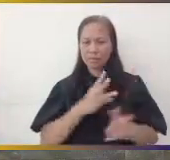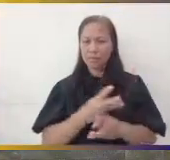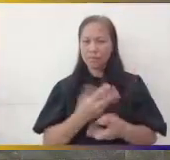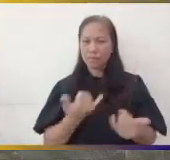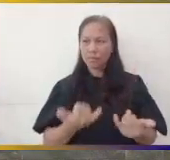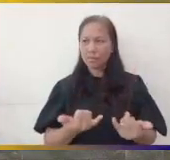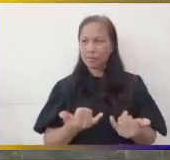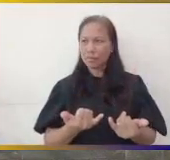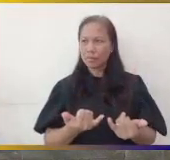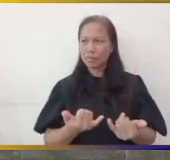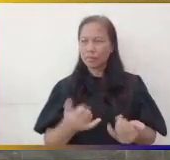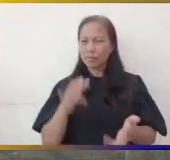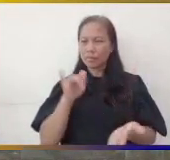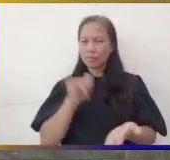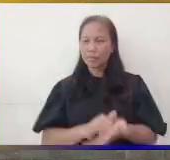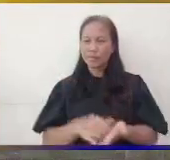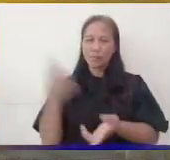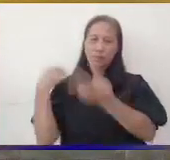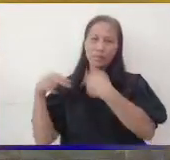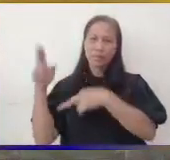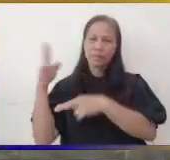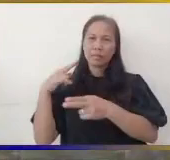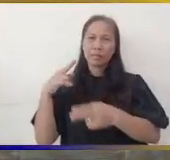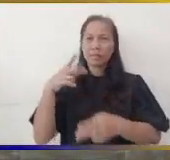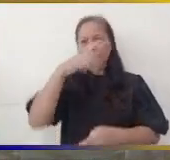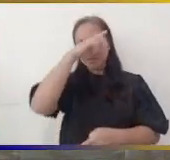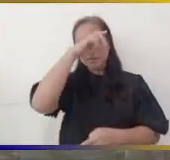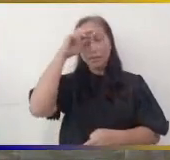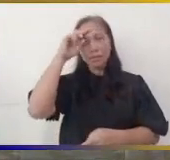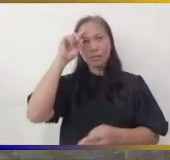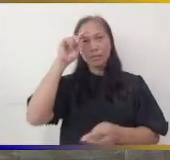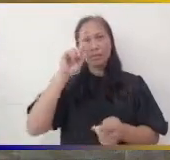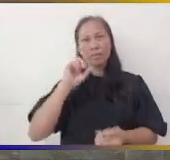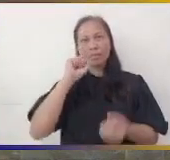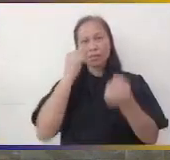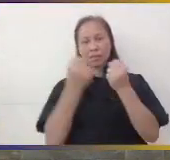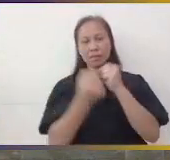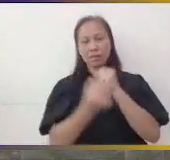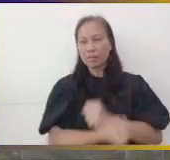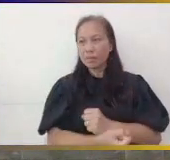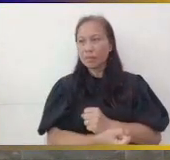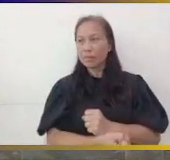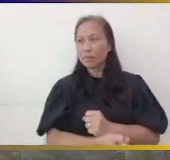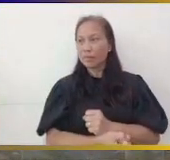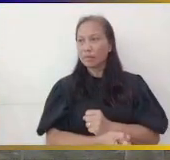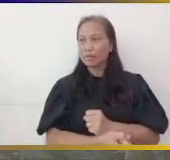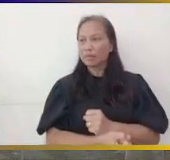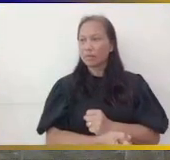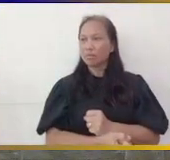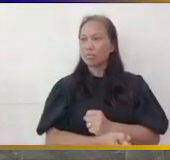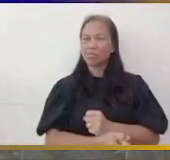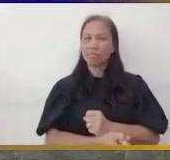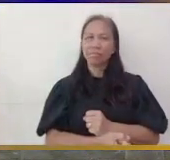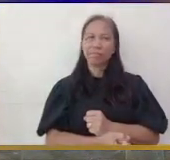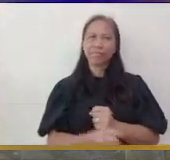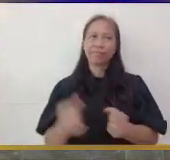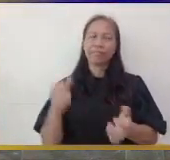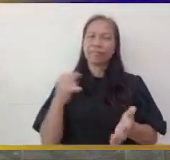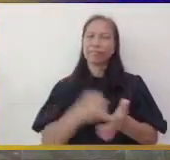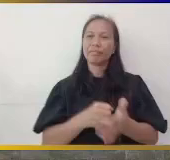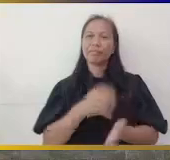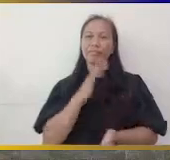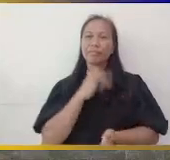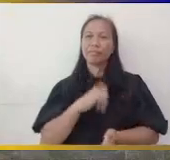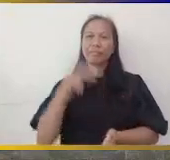Ano ito mga kapatid perverted po ito sa makikita natin publicly hindi po ito makikita natin public